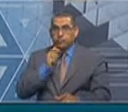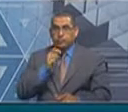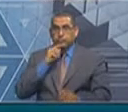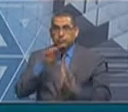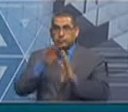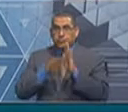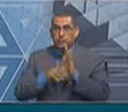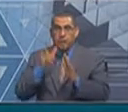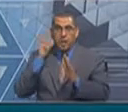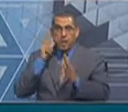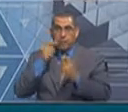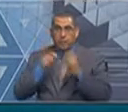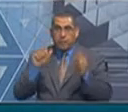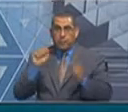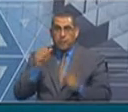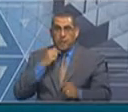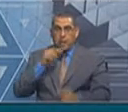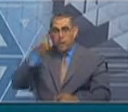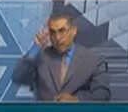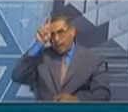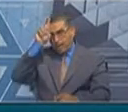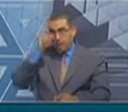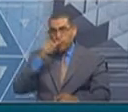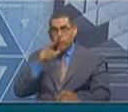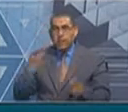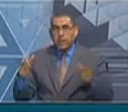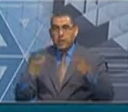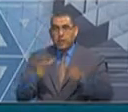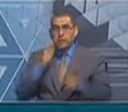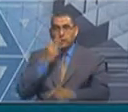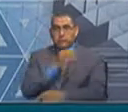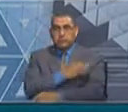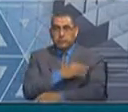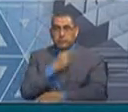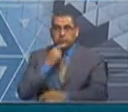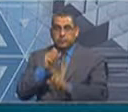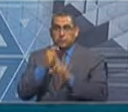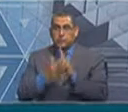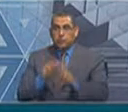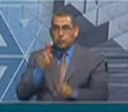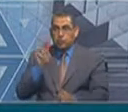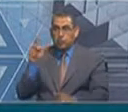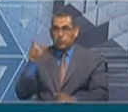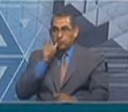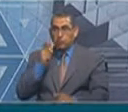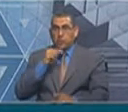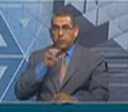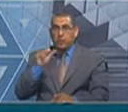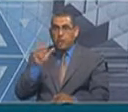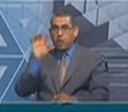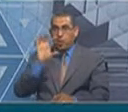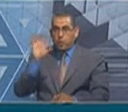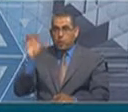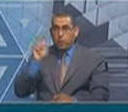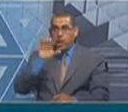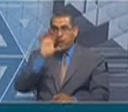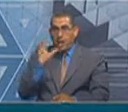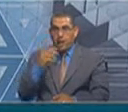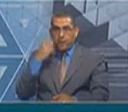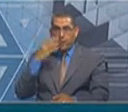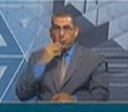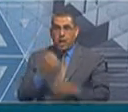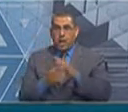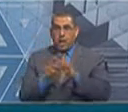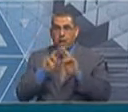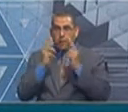الأنباء الألمانية أن الاجتماع الافتراضي سيضم ممثلين عن الأمم المتحدة والاتحادين الأوروبي والإفريقي والجامعة